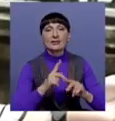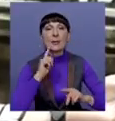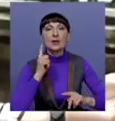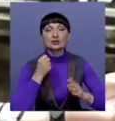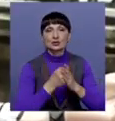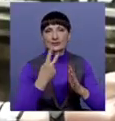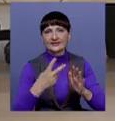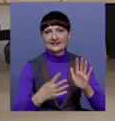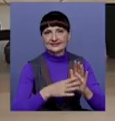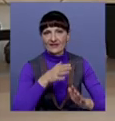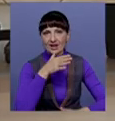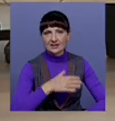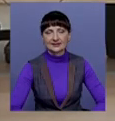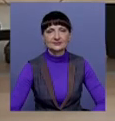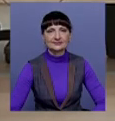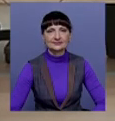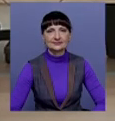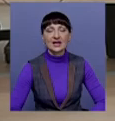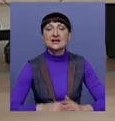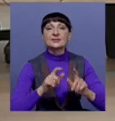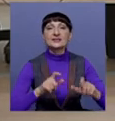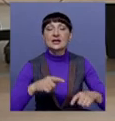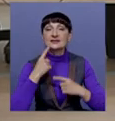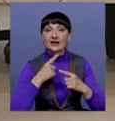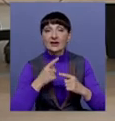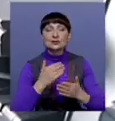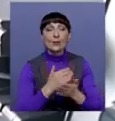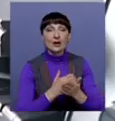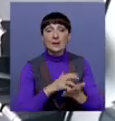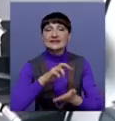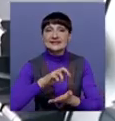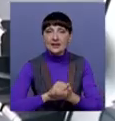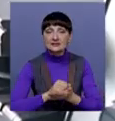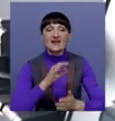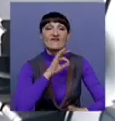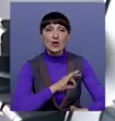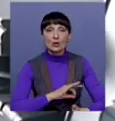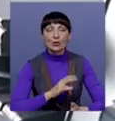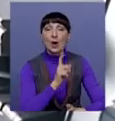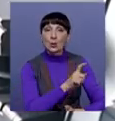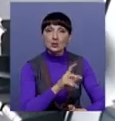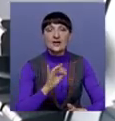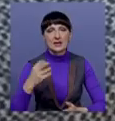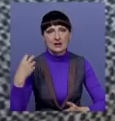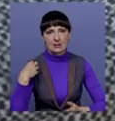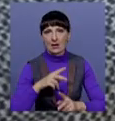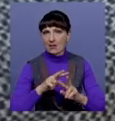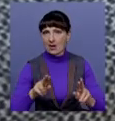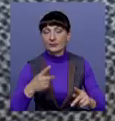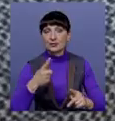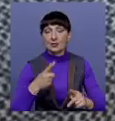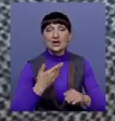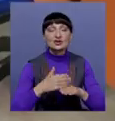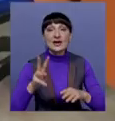до 29 лет. Специалисты говорят, что программа занятости выгодна как соискателям, так и работодателям, поскольку